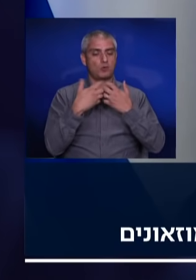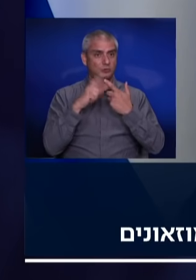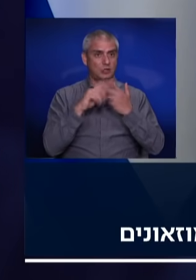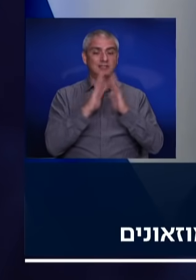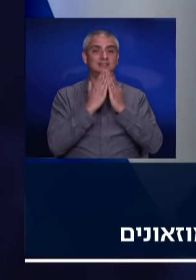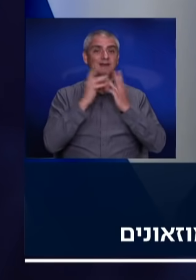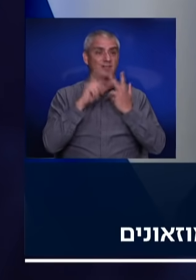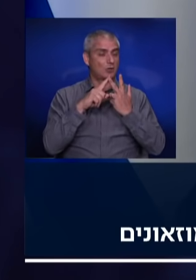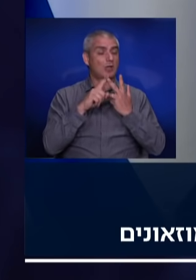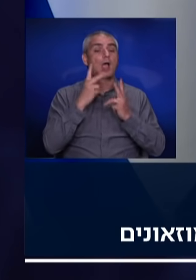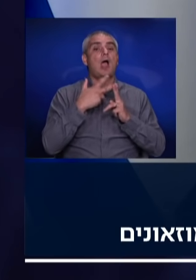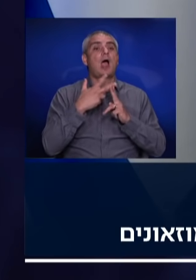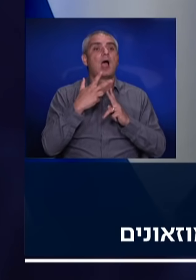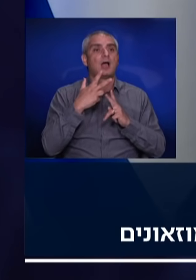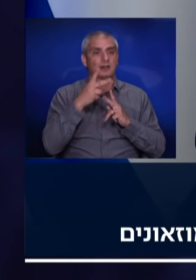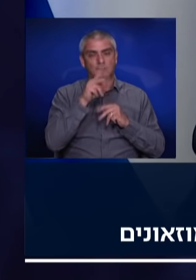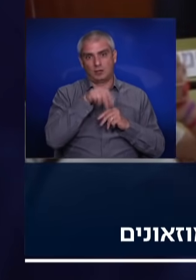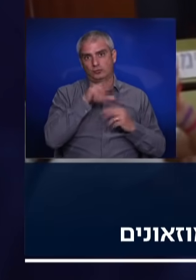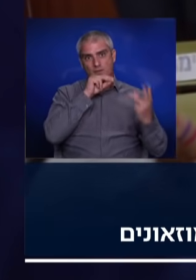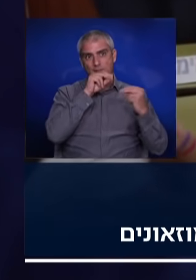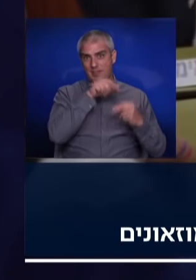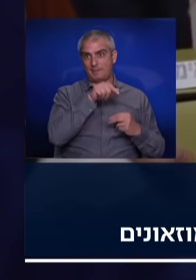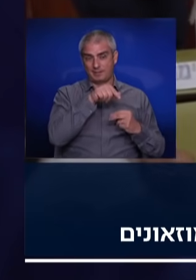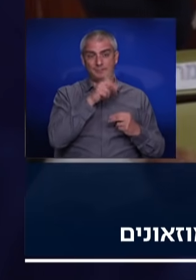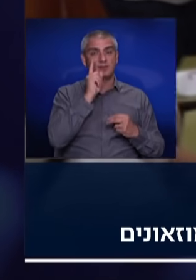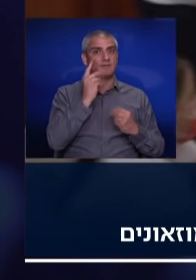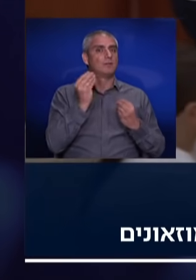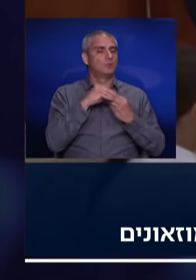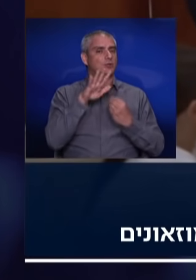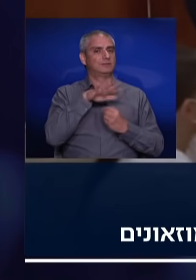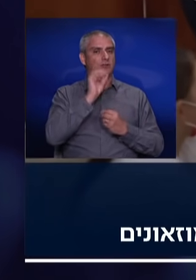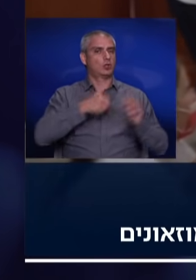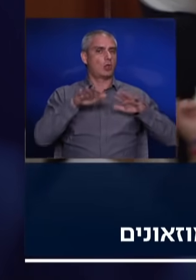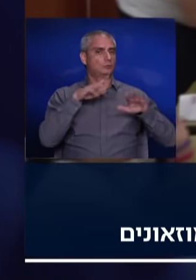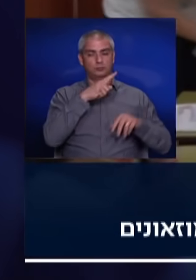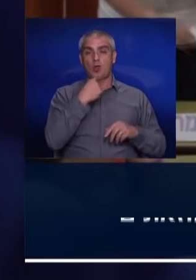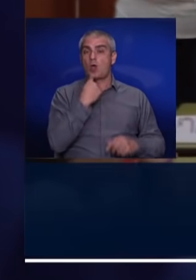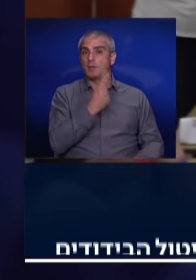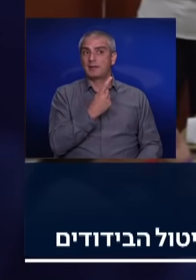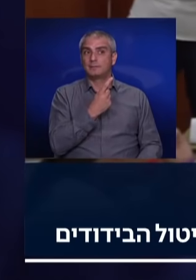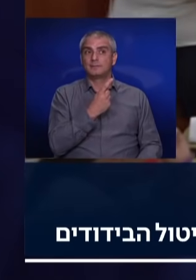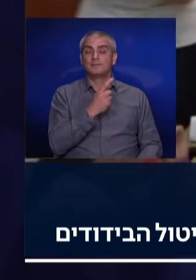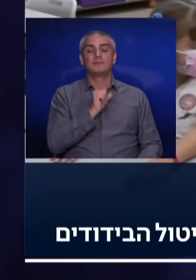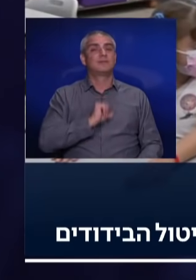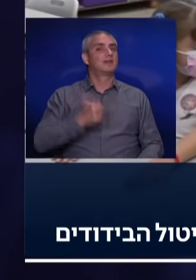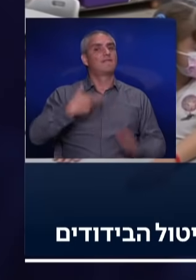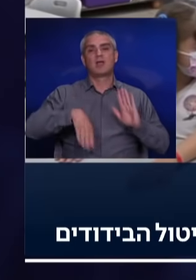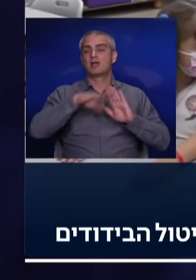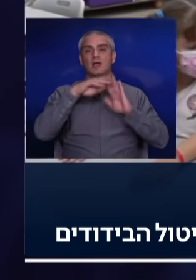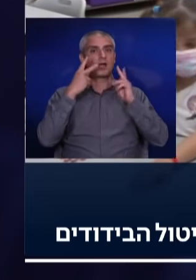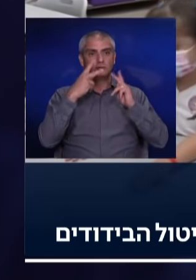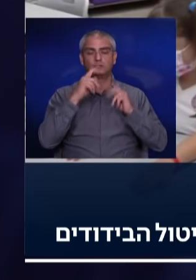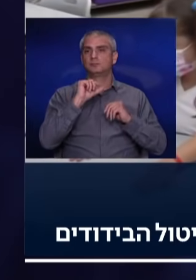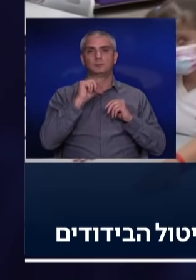בספריות. אלה העניינים שנדונים בשלב הזה, אבל גורמים בסביבתו של ראש הממשלה אומרים, בראש סדר העדיפויות של בנט